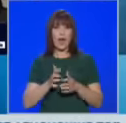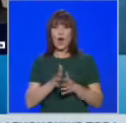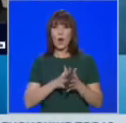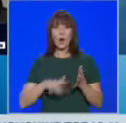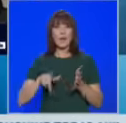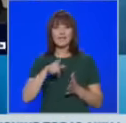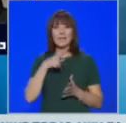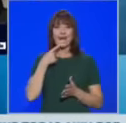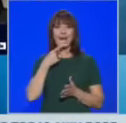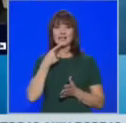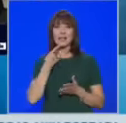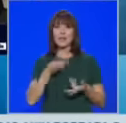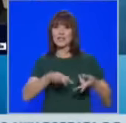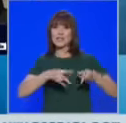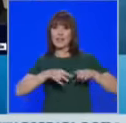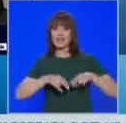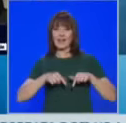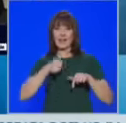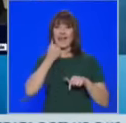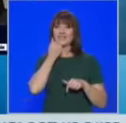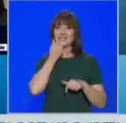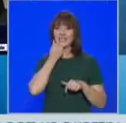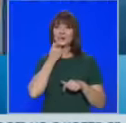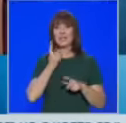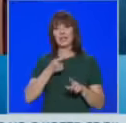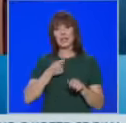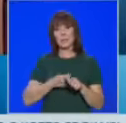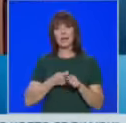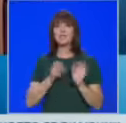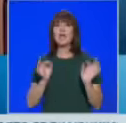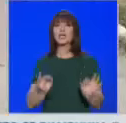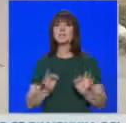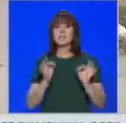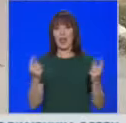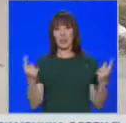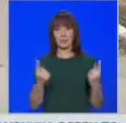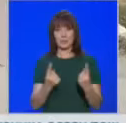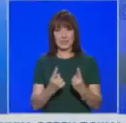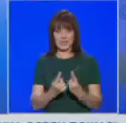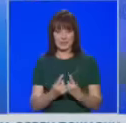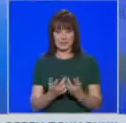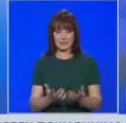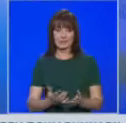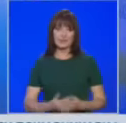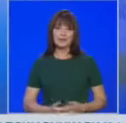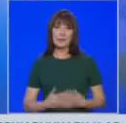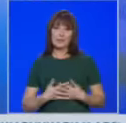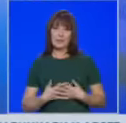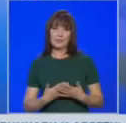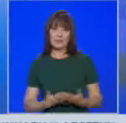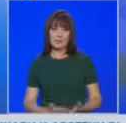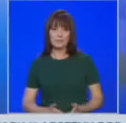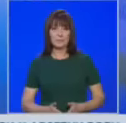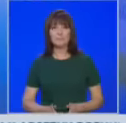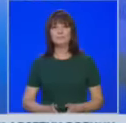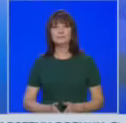когато разберат кога ще се върне Нюргюл в село Крепче, да й устроят специално посрещане. Благодаря ти, колеги. Благодаря ти за това включване.